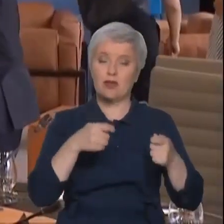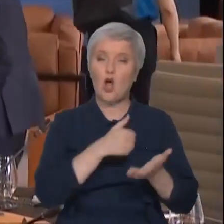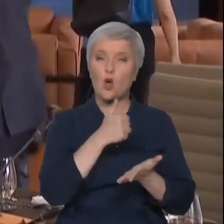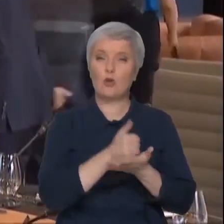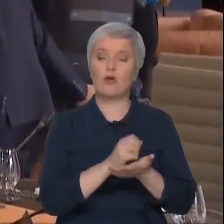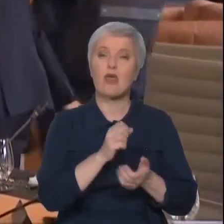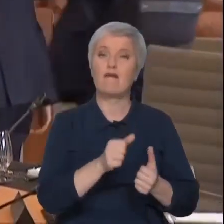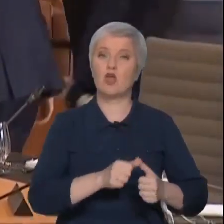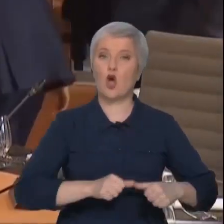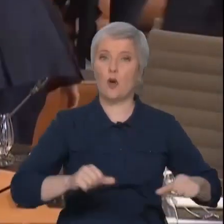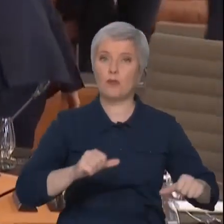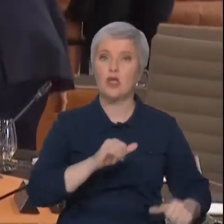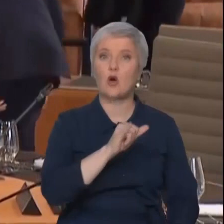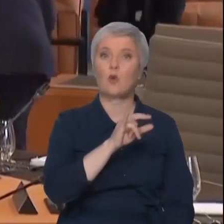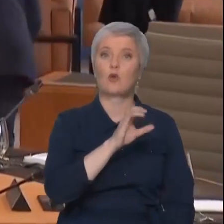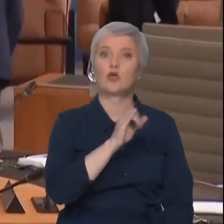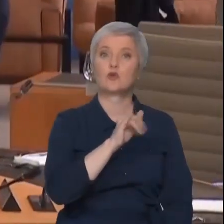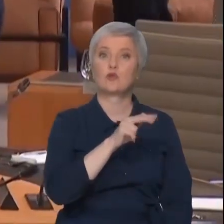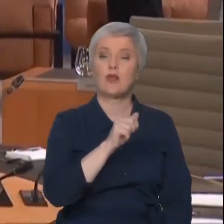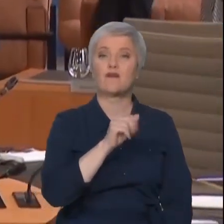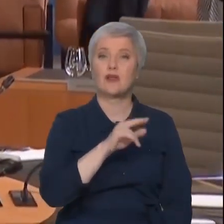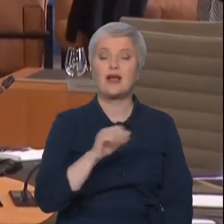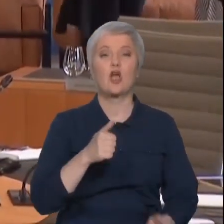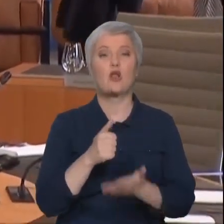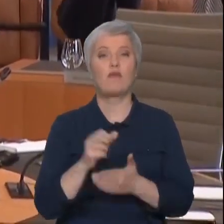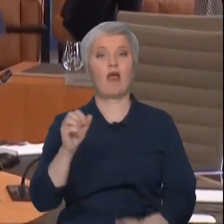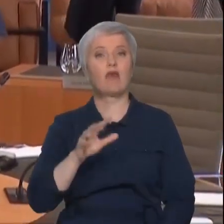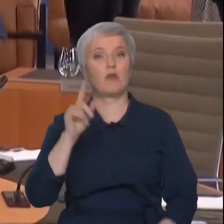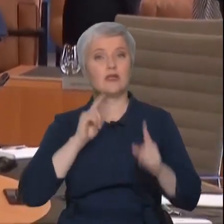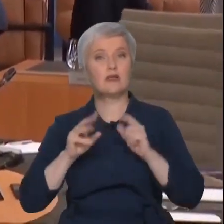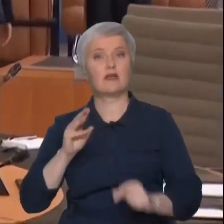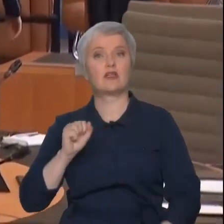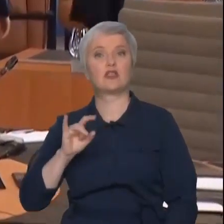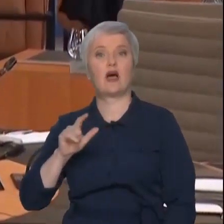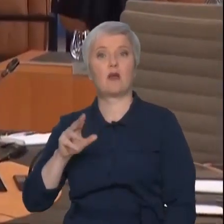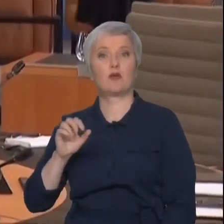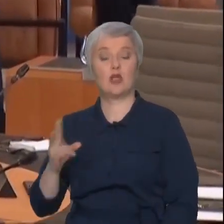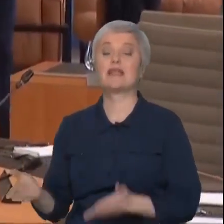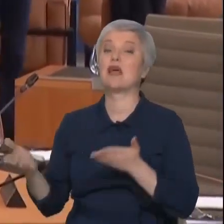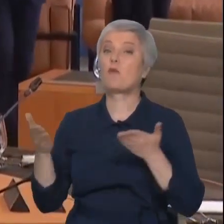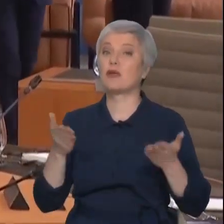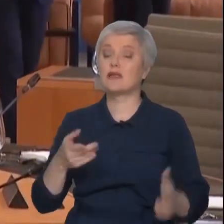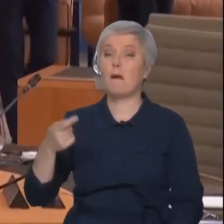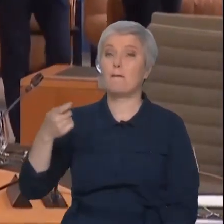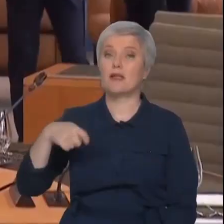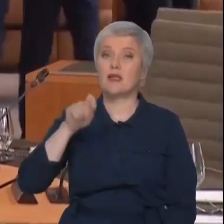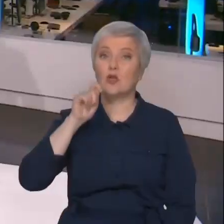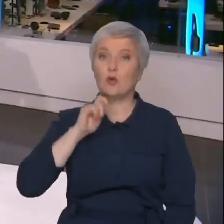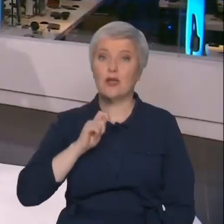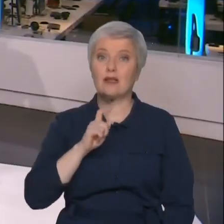фон дер Ляйн та президент Європейської Ради Шарль Мішель. А ще запросили президента України Володимира Зеленського.